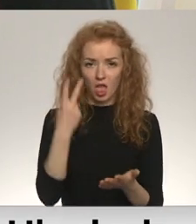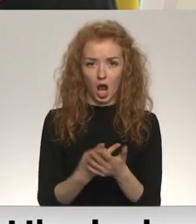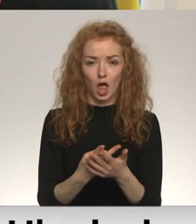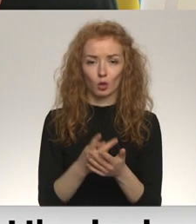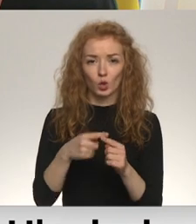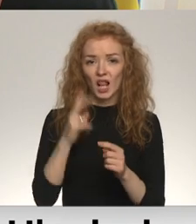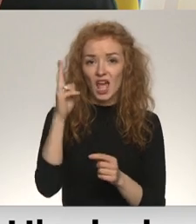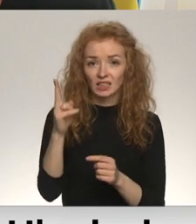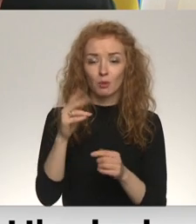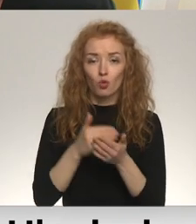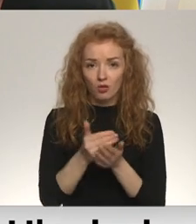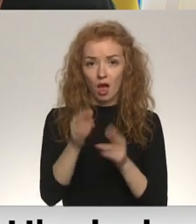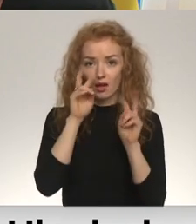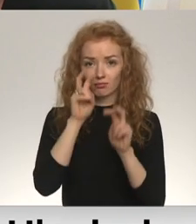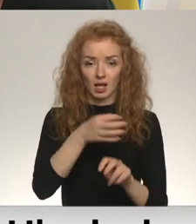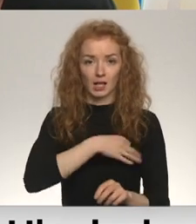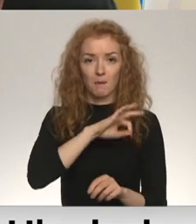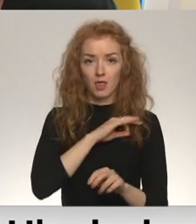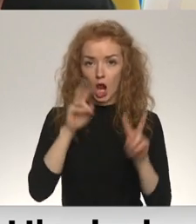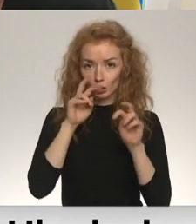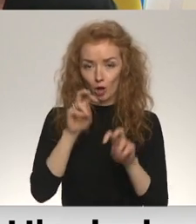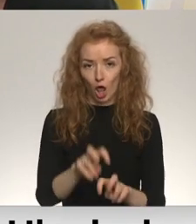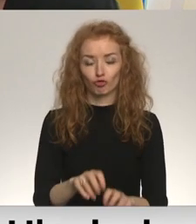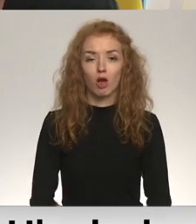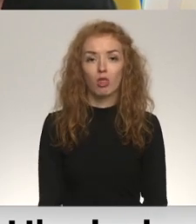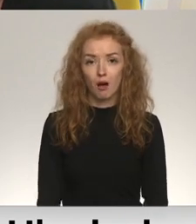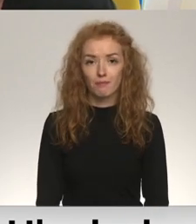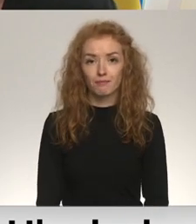kas tālāk jāizmeklē krimināla izmeklēšanā.